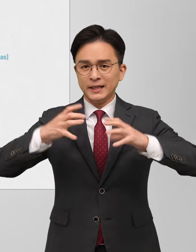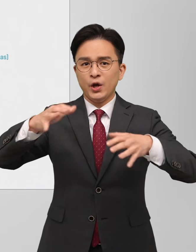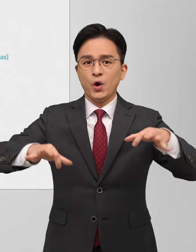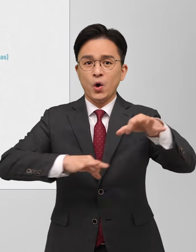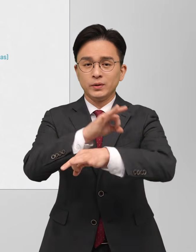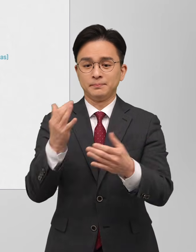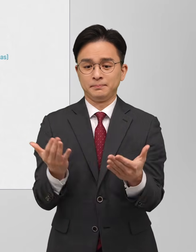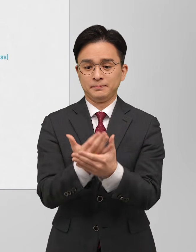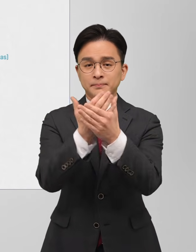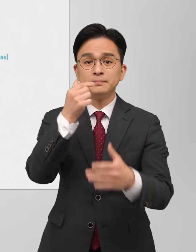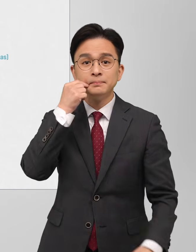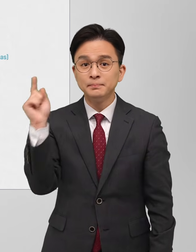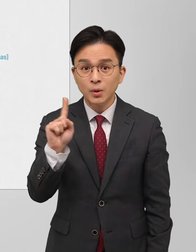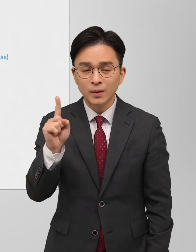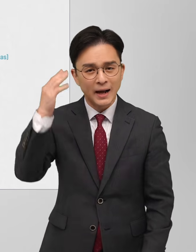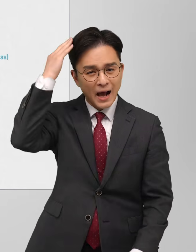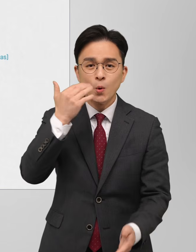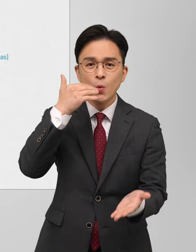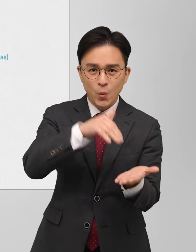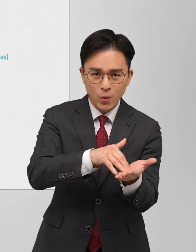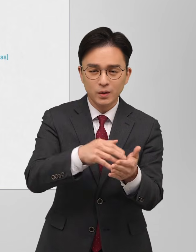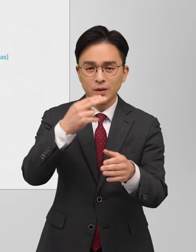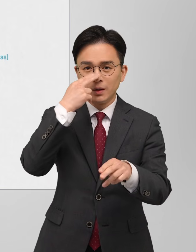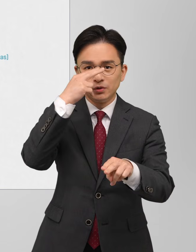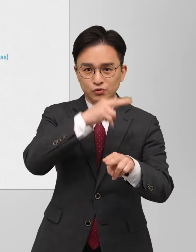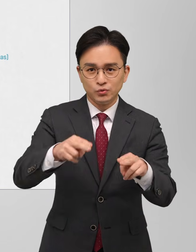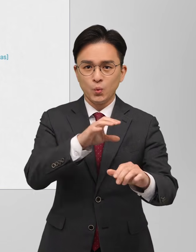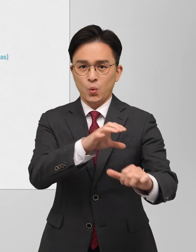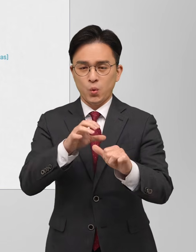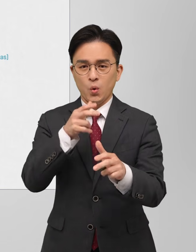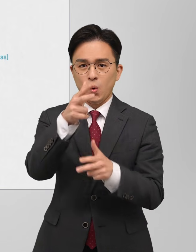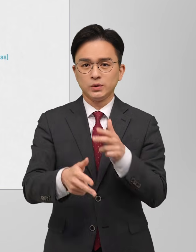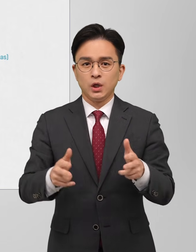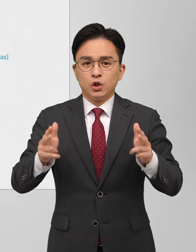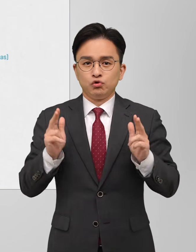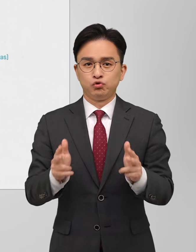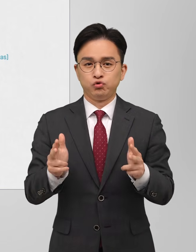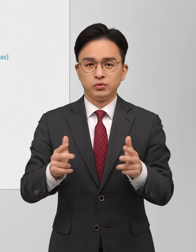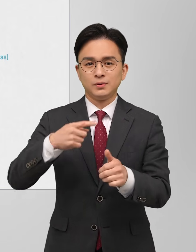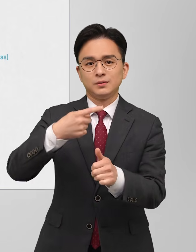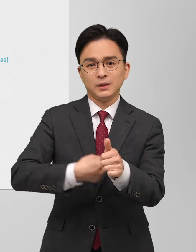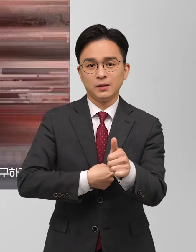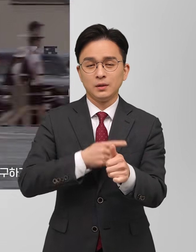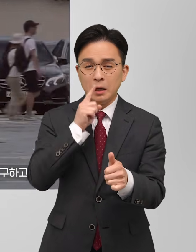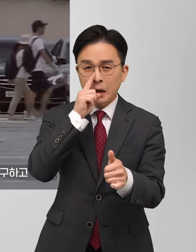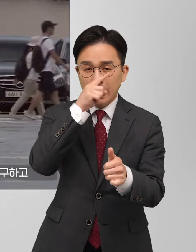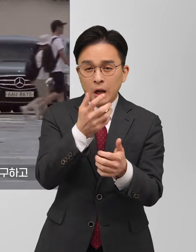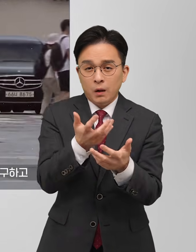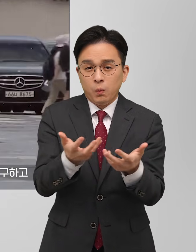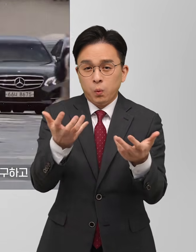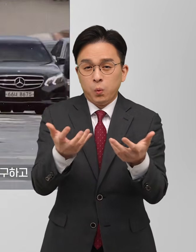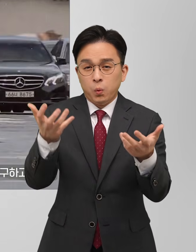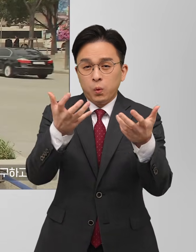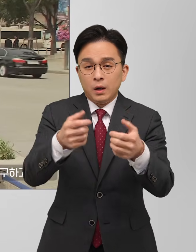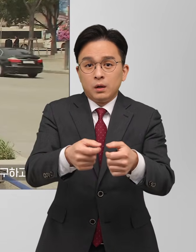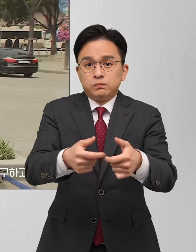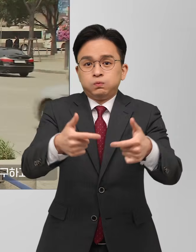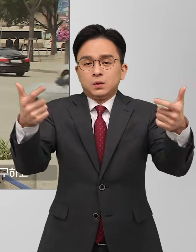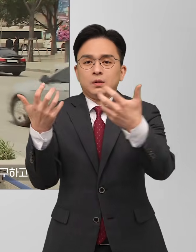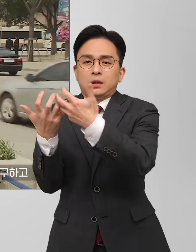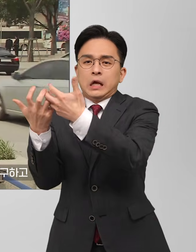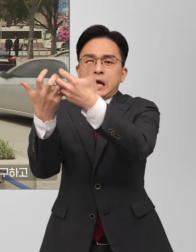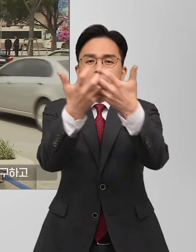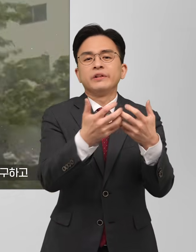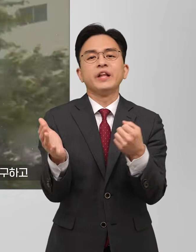등 화석연료 연소로 인한 이산화탄소 배출의 급격한 증가로 분석됩니다. 기후변화가 인류 문명의